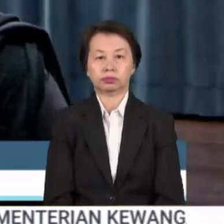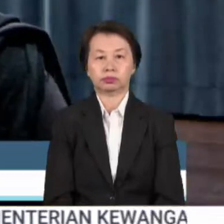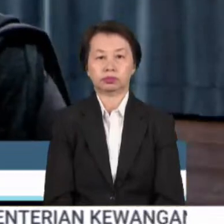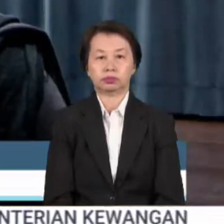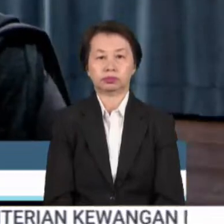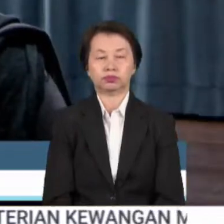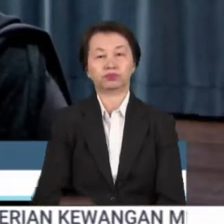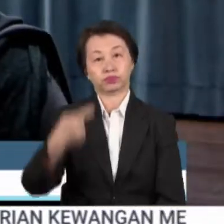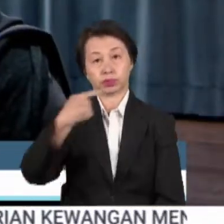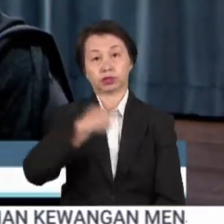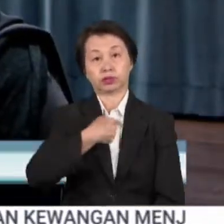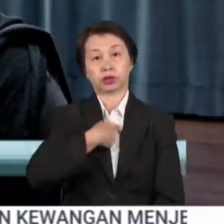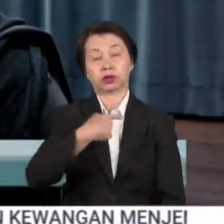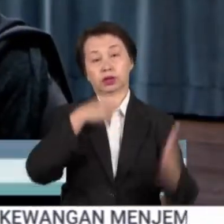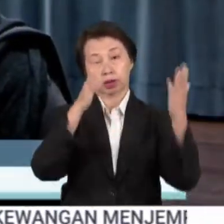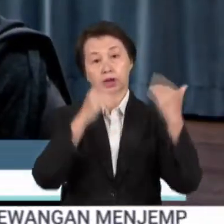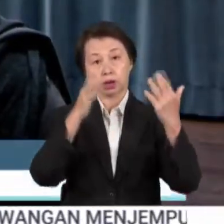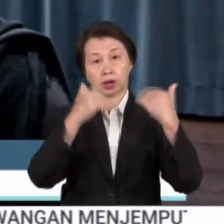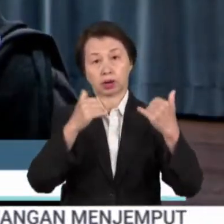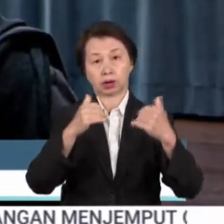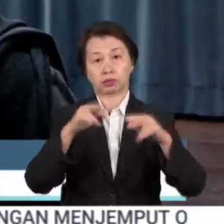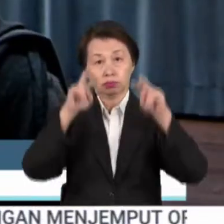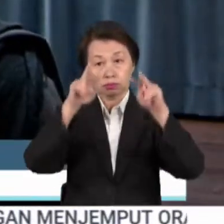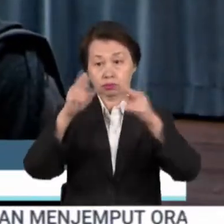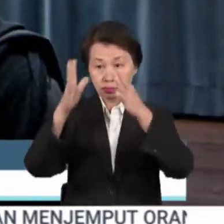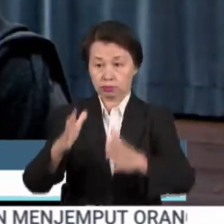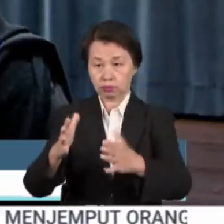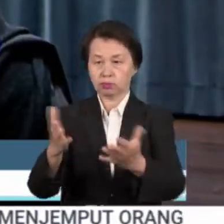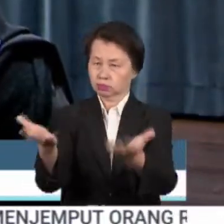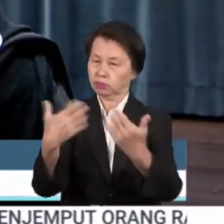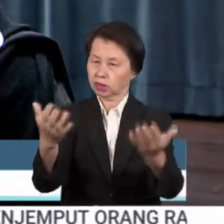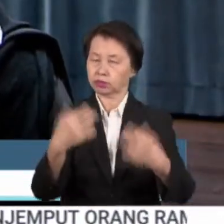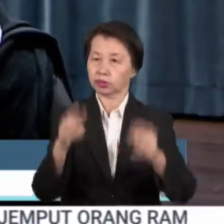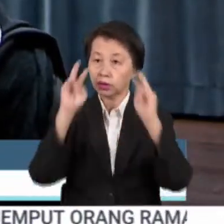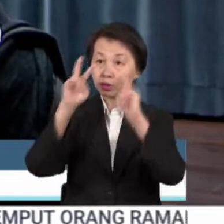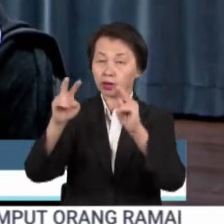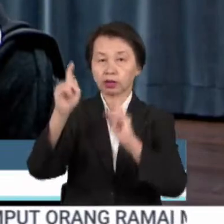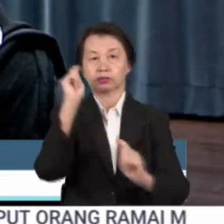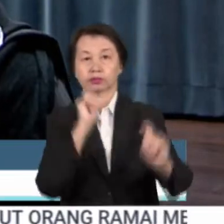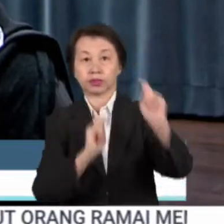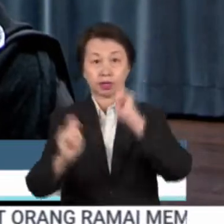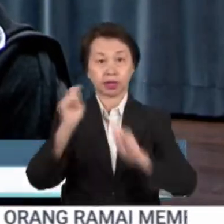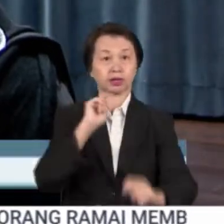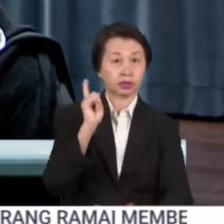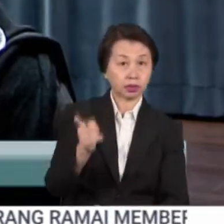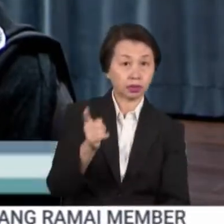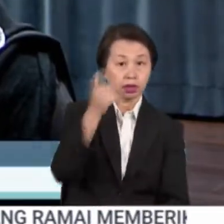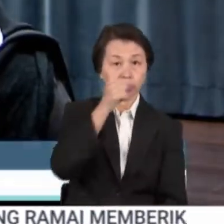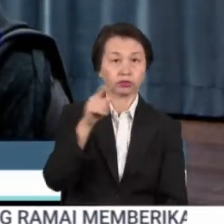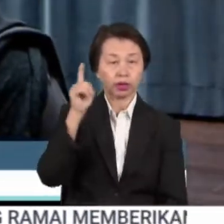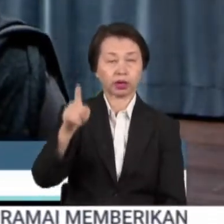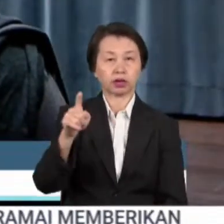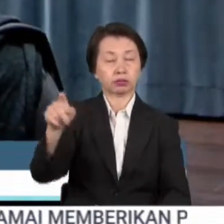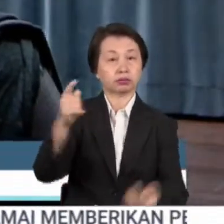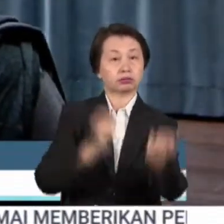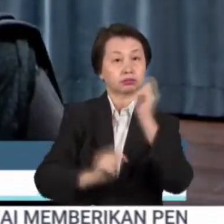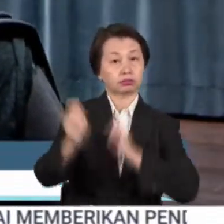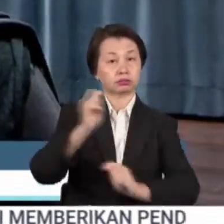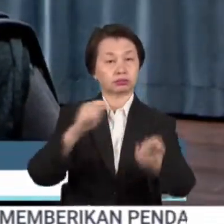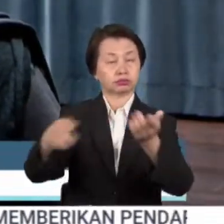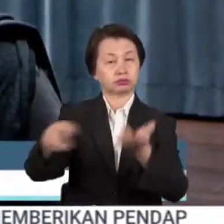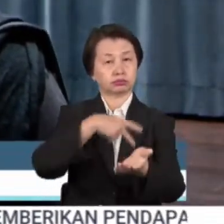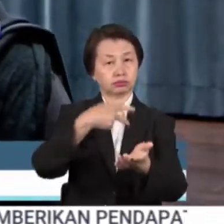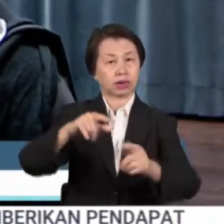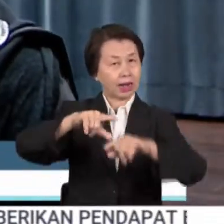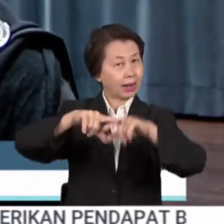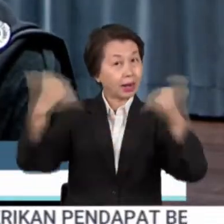Saya mengharapkan supaya audien ramai datang menonton teater ini kerana dia adalah sebuah pementasan teater yang lain daripada yang